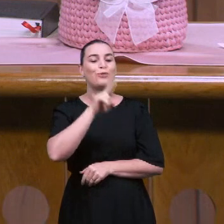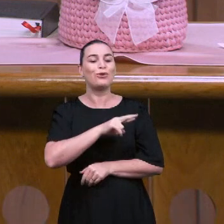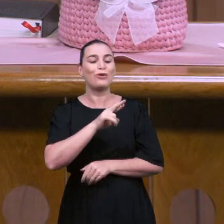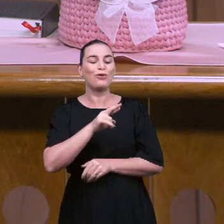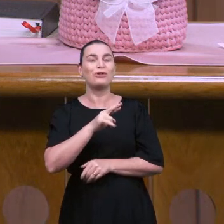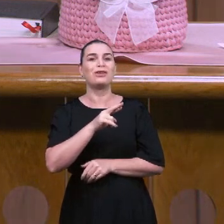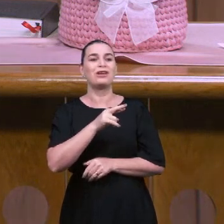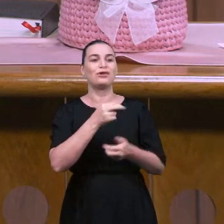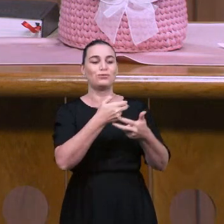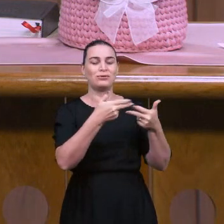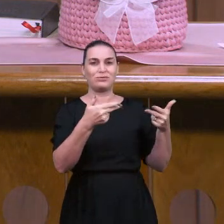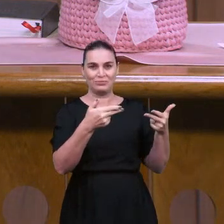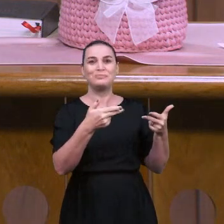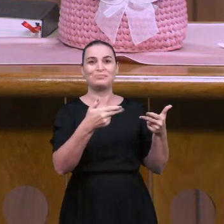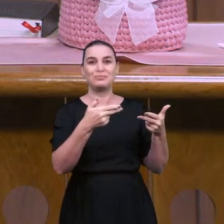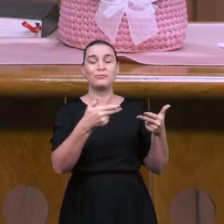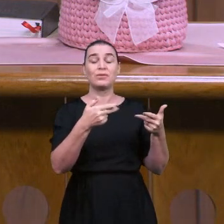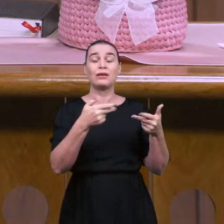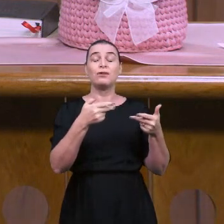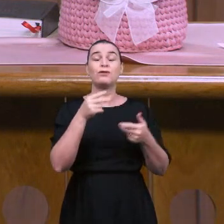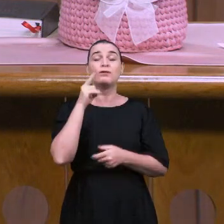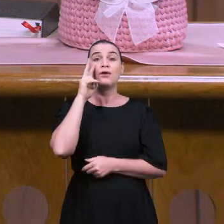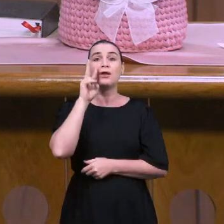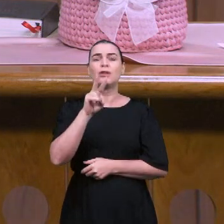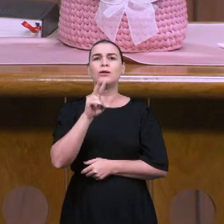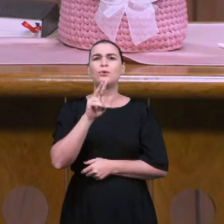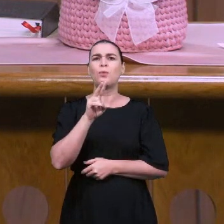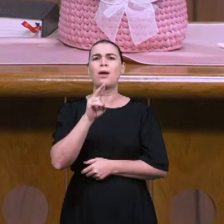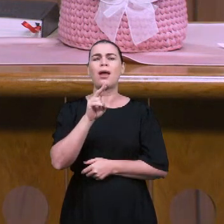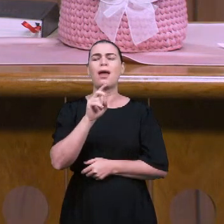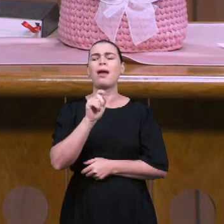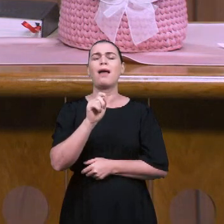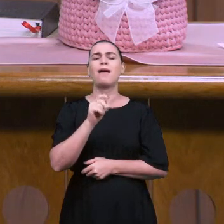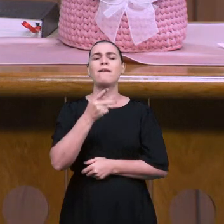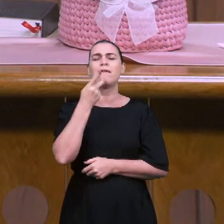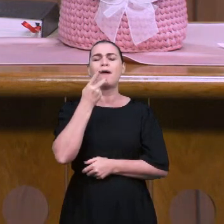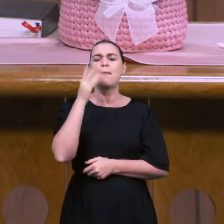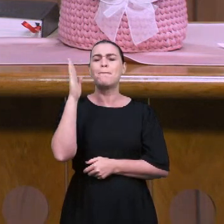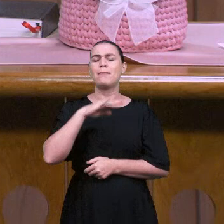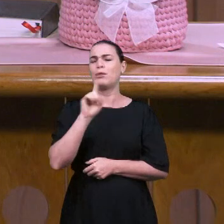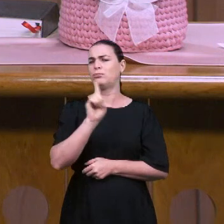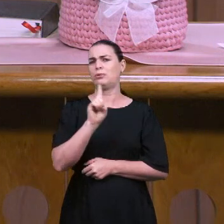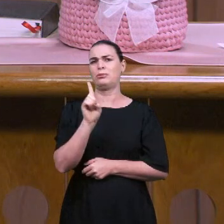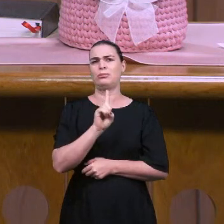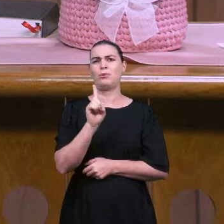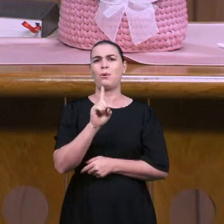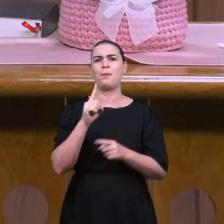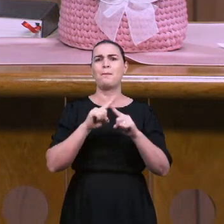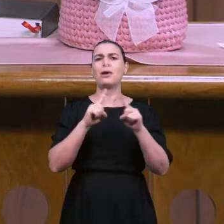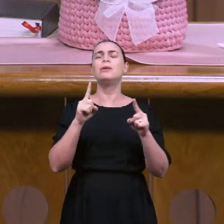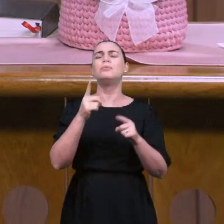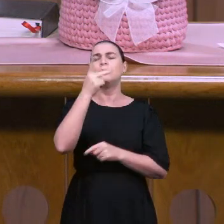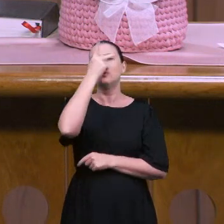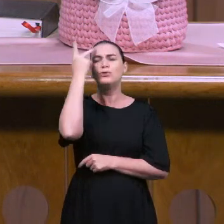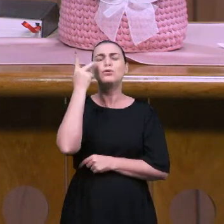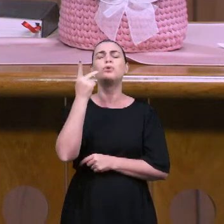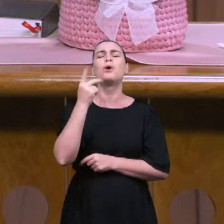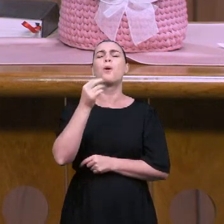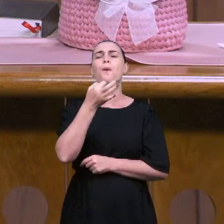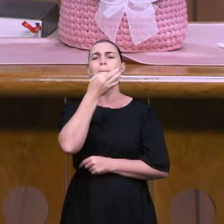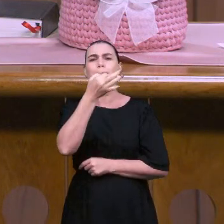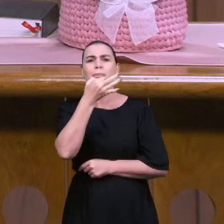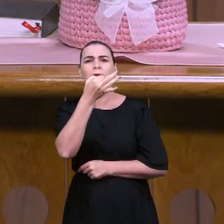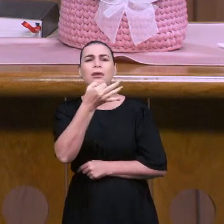on annule les autres. Ça, c'est le problème. Regardez, il n'y a pas de critique ici. Au contraire, le serviteur, il apporte ici